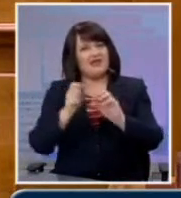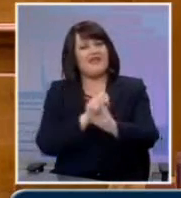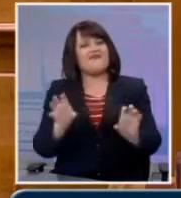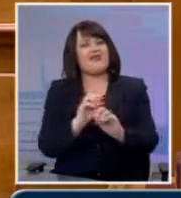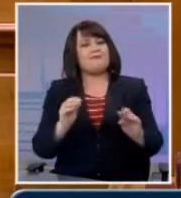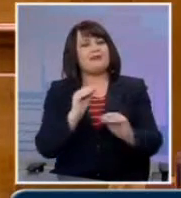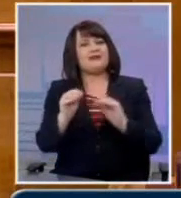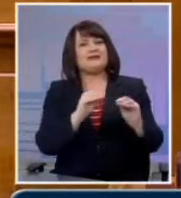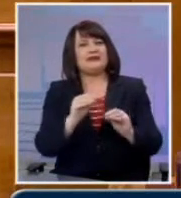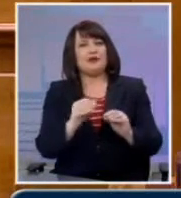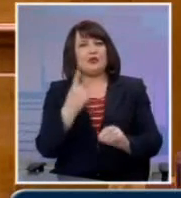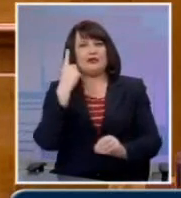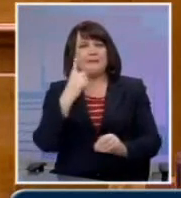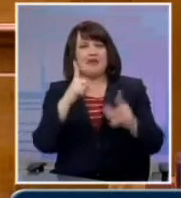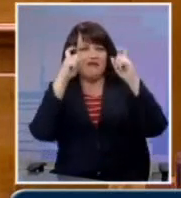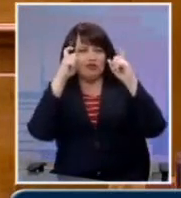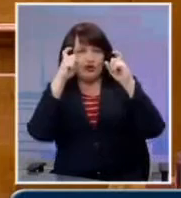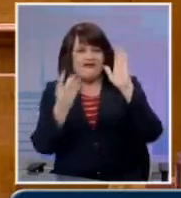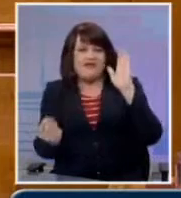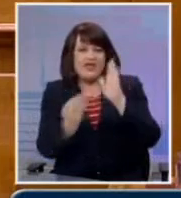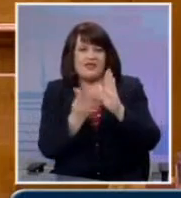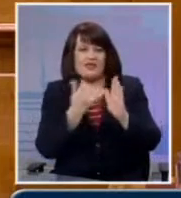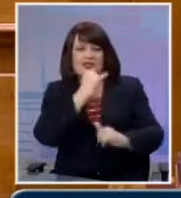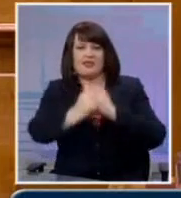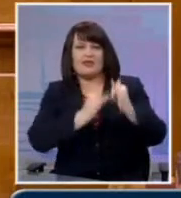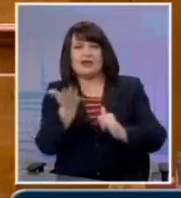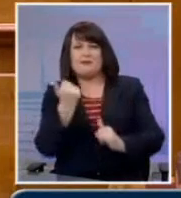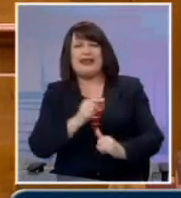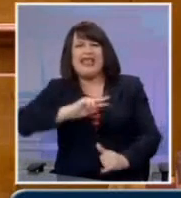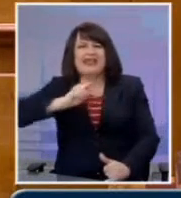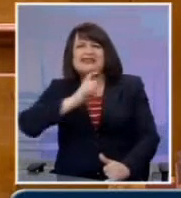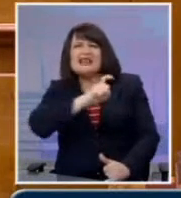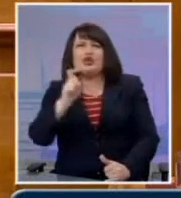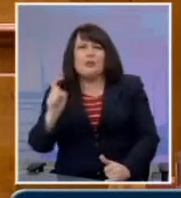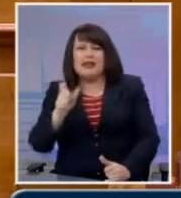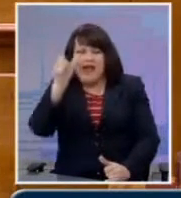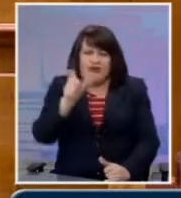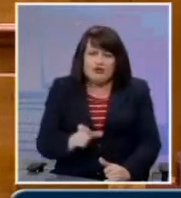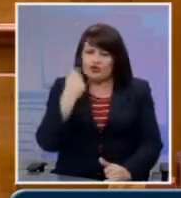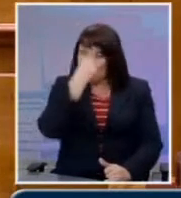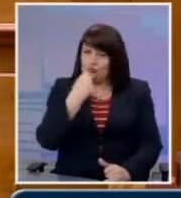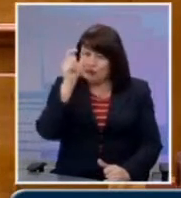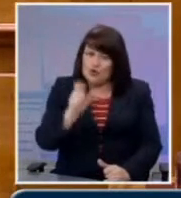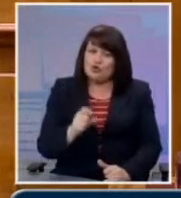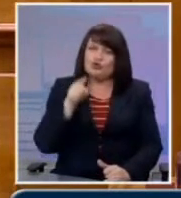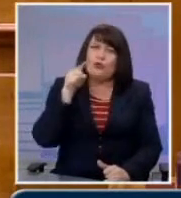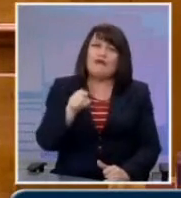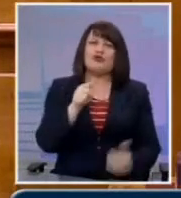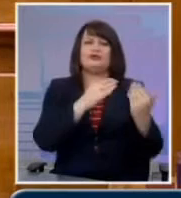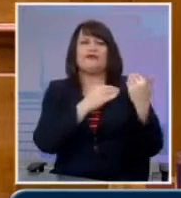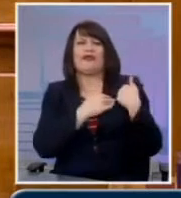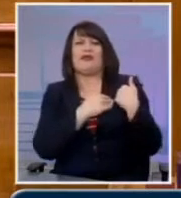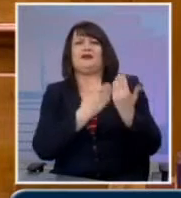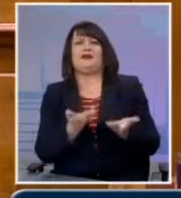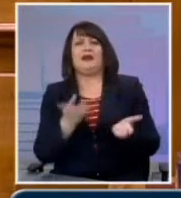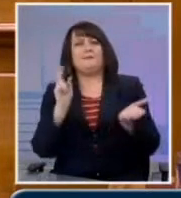έχει ούτε φωτογραφία του στο διαδίκτυο και έχει διαχειριστεί δισεκατομμύρια ευρώ. Είναι η ώρα να ανοίξουν οι λογαριασμοί. Και